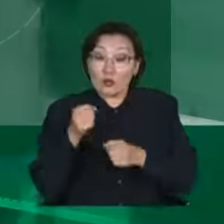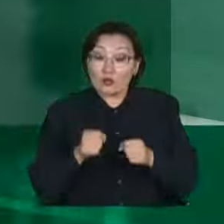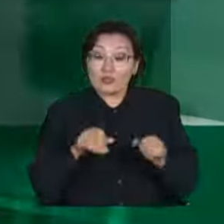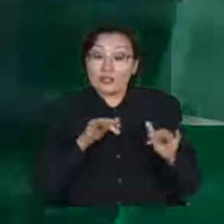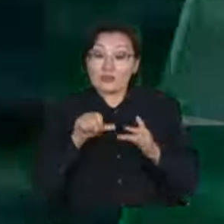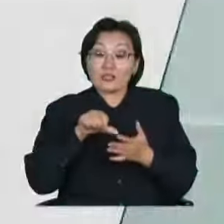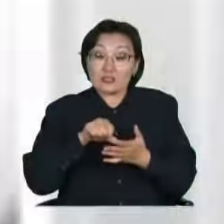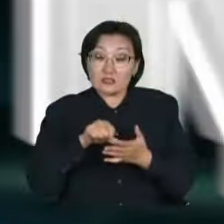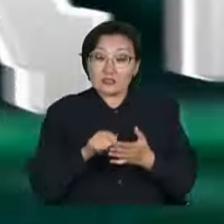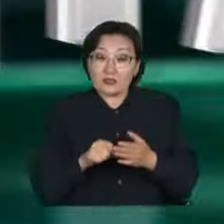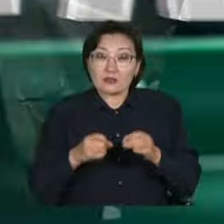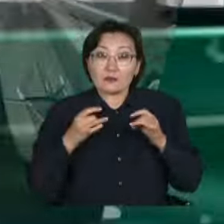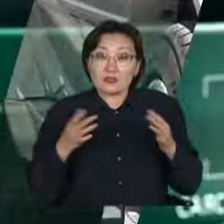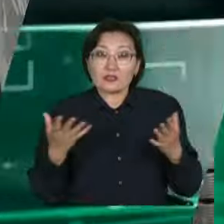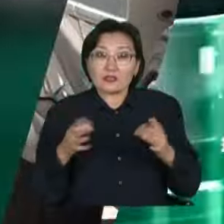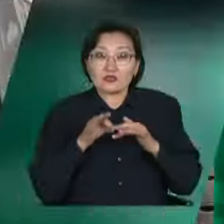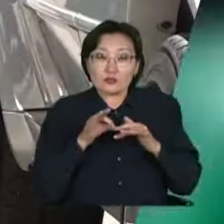тойланды?